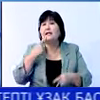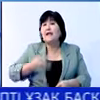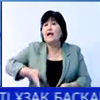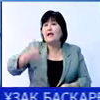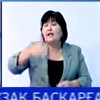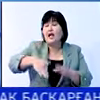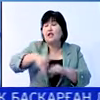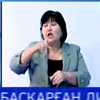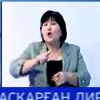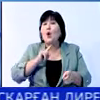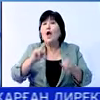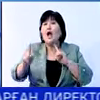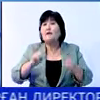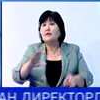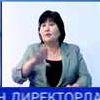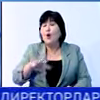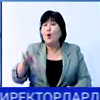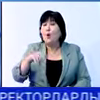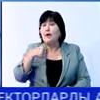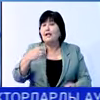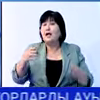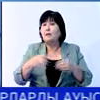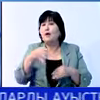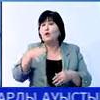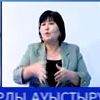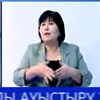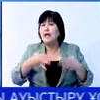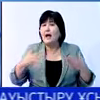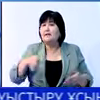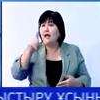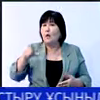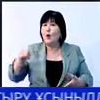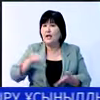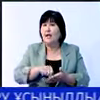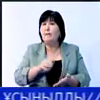сайлау конференциясы өтті. Облыста аталмыш партияның 4000-нан астам өкілі бар.